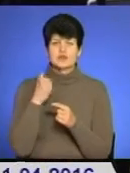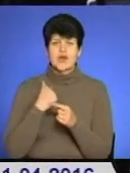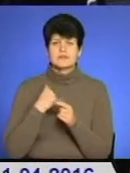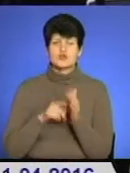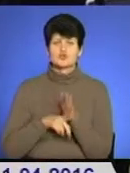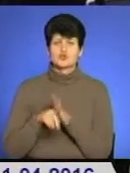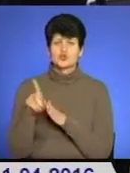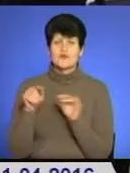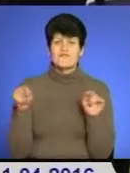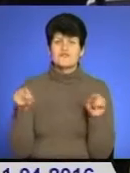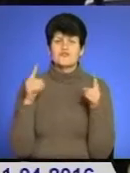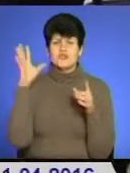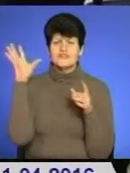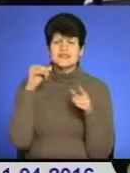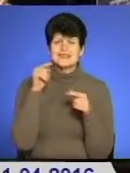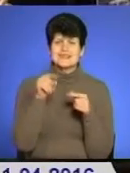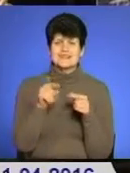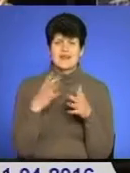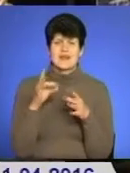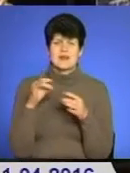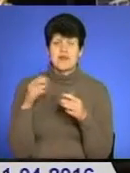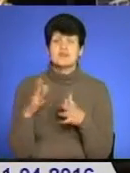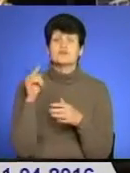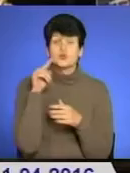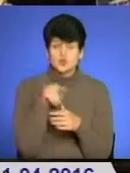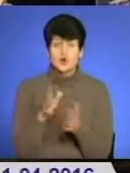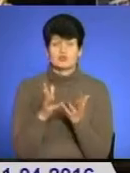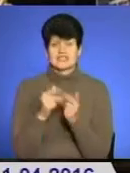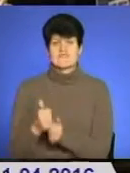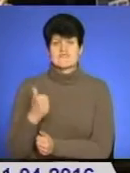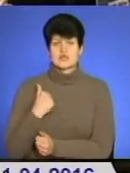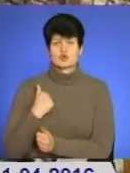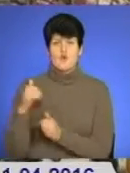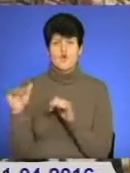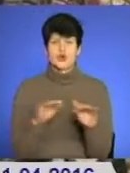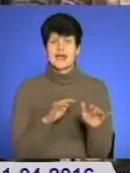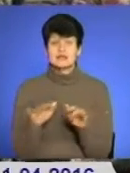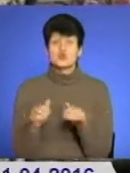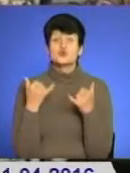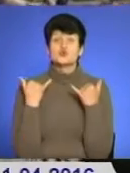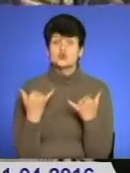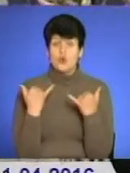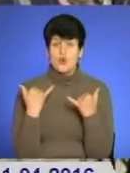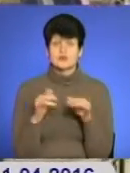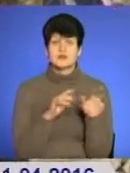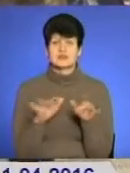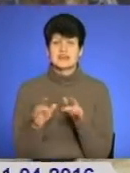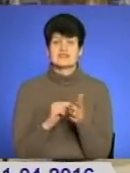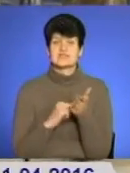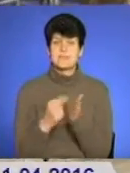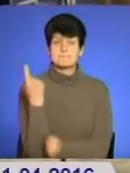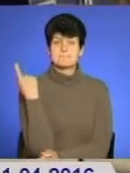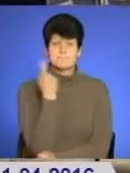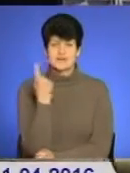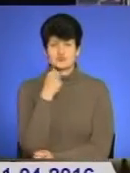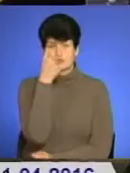почалося відродження усіх її елементів, у тому числі і військового оркестру. Сьогодні оркестр відзначив першу річницю